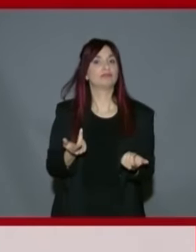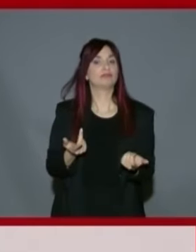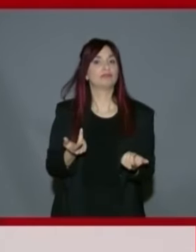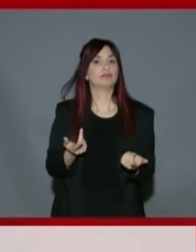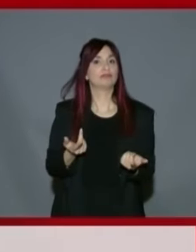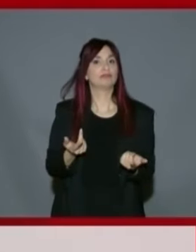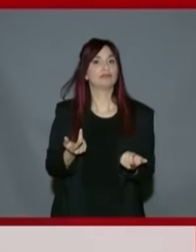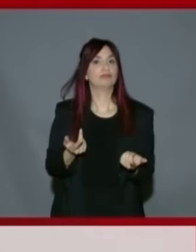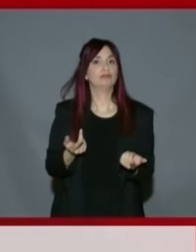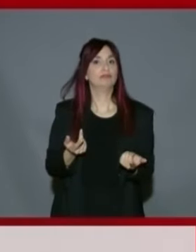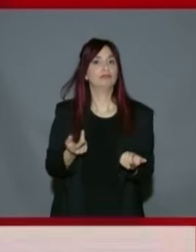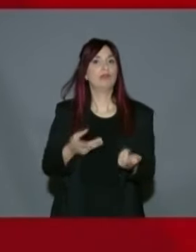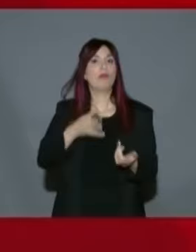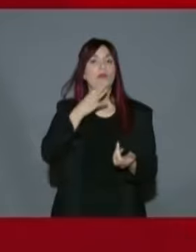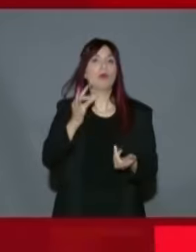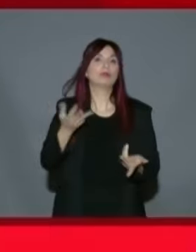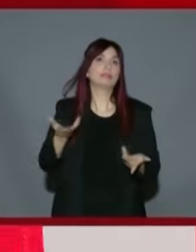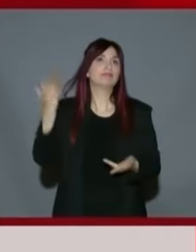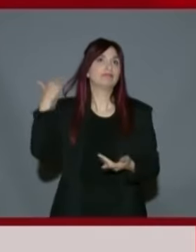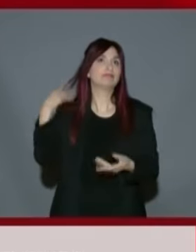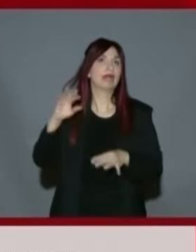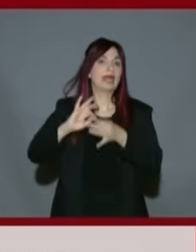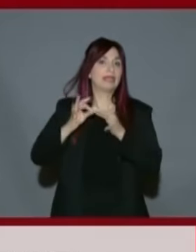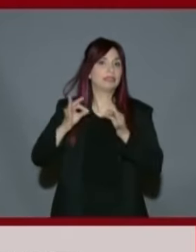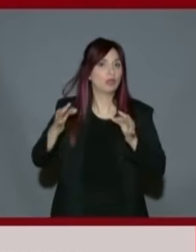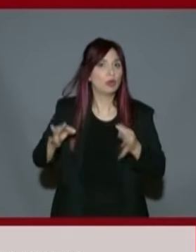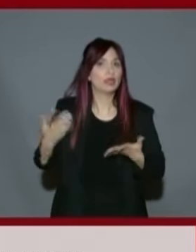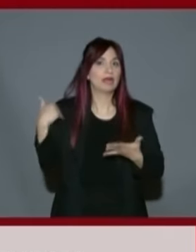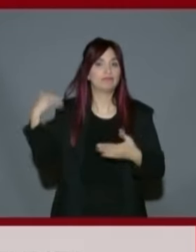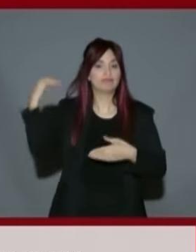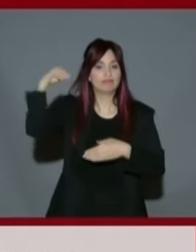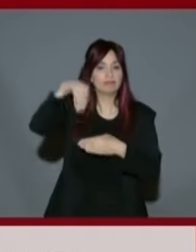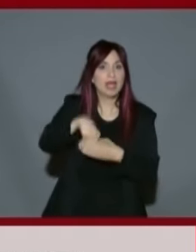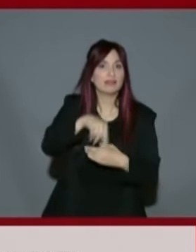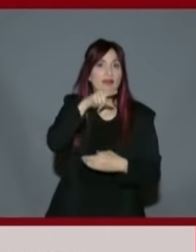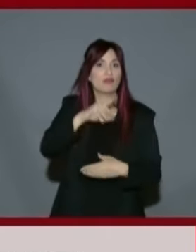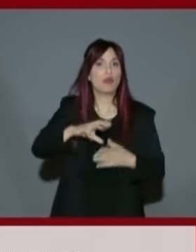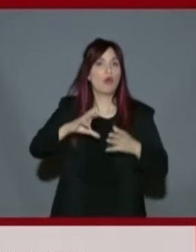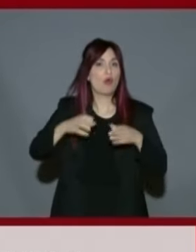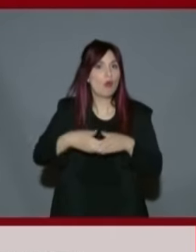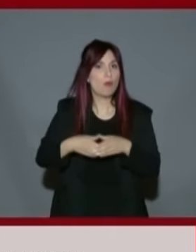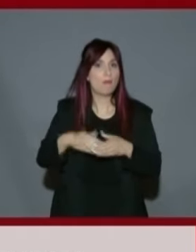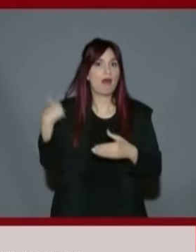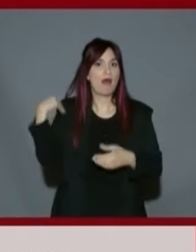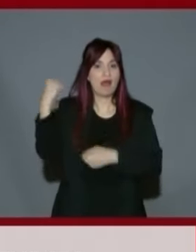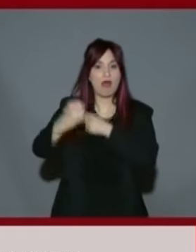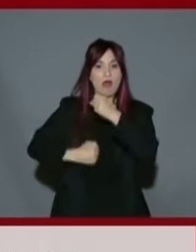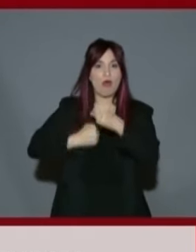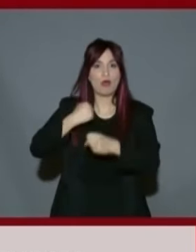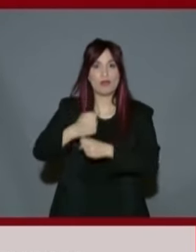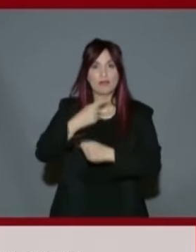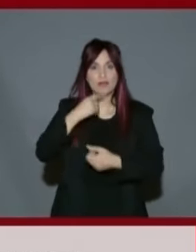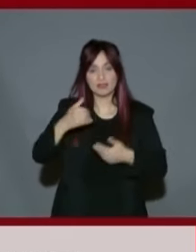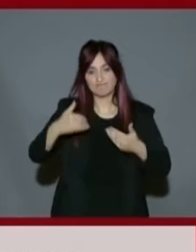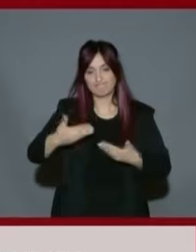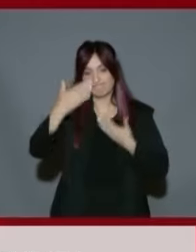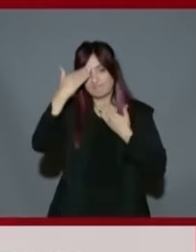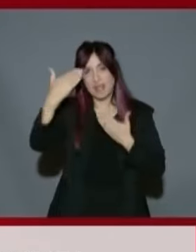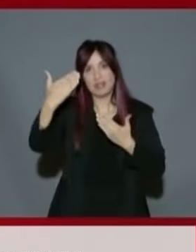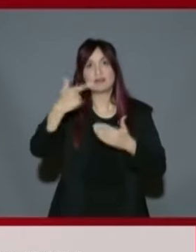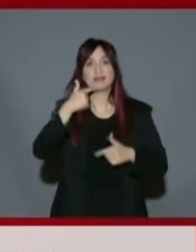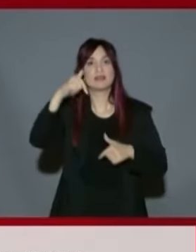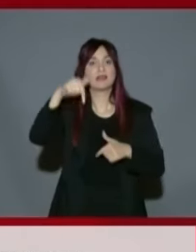παραγόντων, ιστορίας, κοινής πορείας, όλα τα χρόνια βαθιάς εκτίμησης και